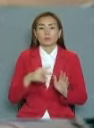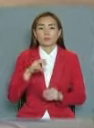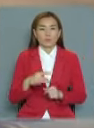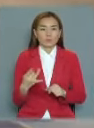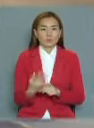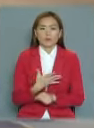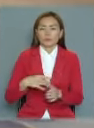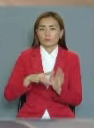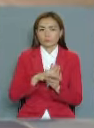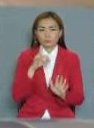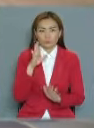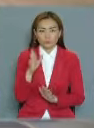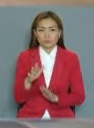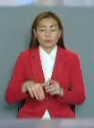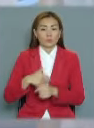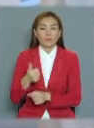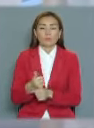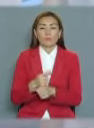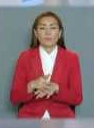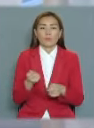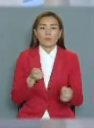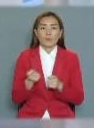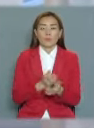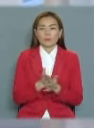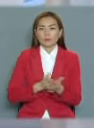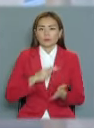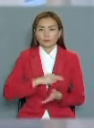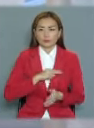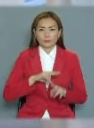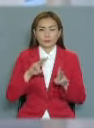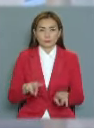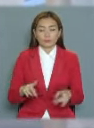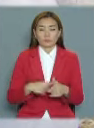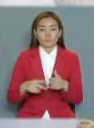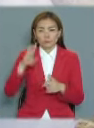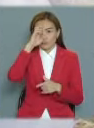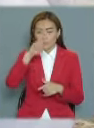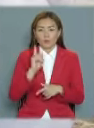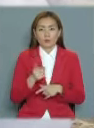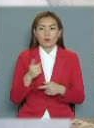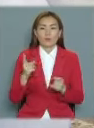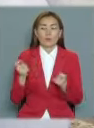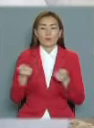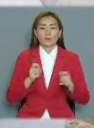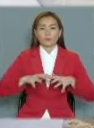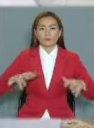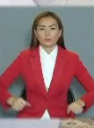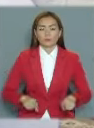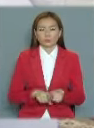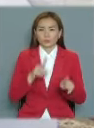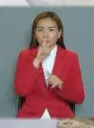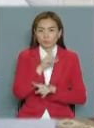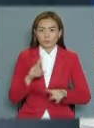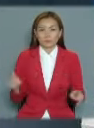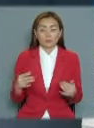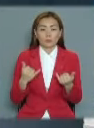рет қана сайланады. Бұл президенттің ел билігінде ұзақ мерзімге қалуға, мемлекетті бір тұлғаның иеленіп алуына жол бермейді.